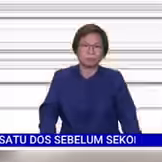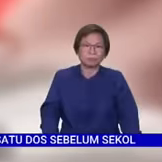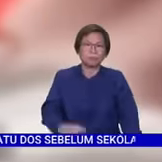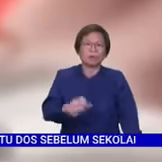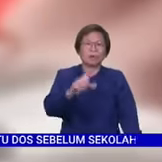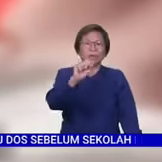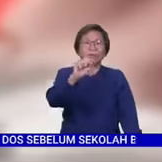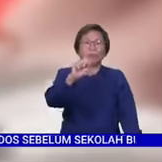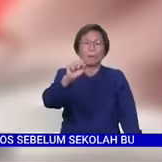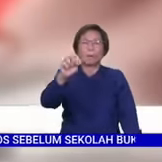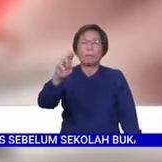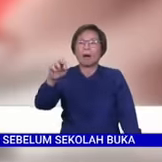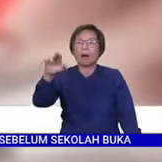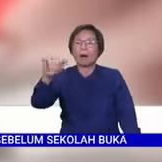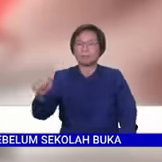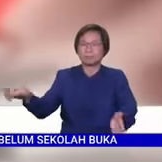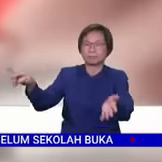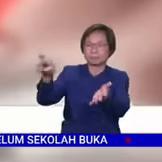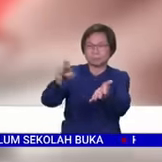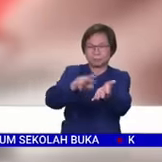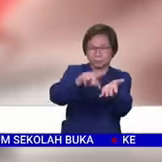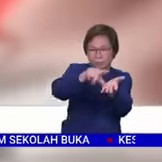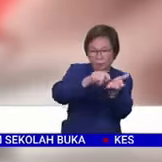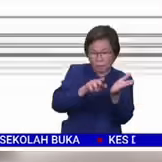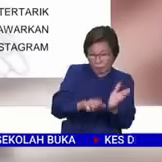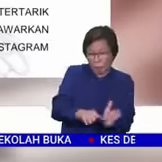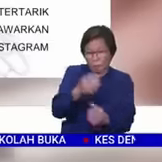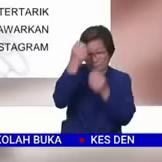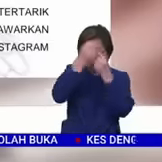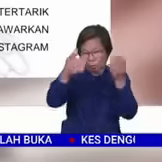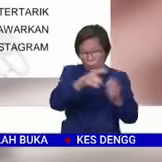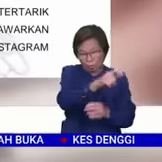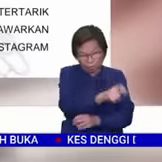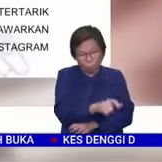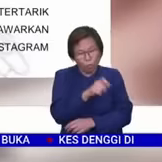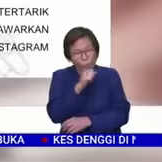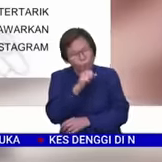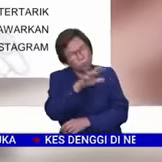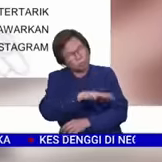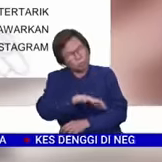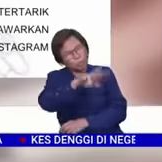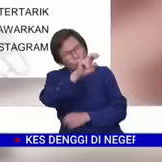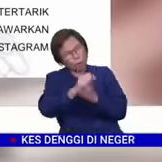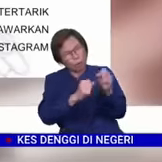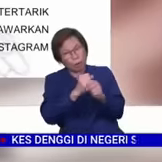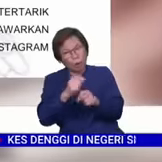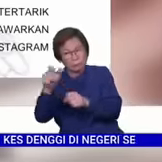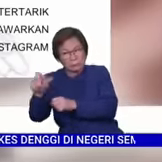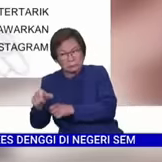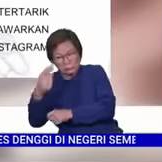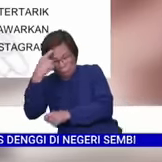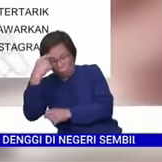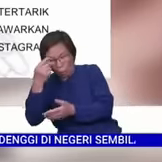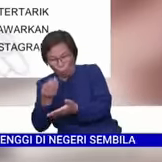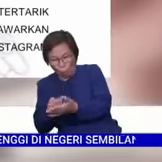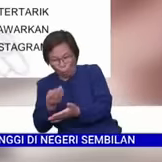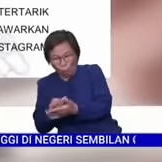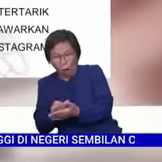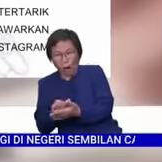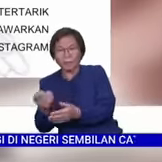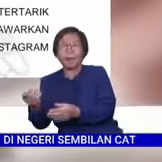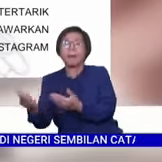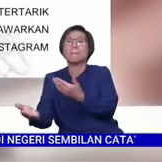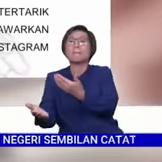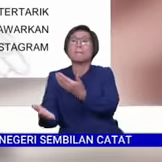superintendent Maria menerusi kenyataan Widya memberitahu mangsa yang berumur 20an telah diyakinkan oleh Suspect bahwa duit tersebut